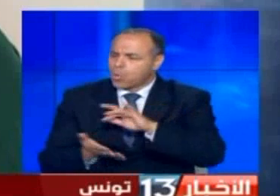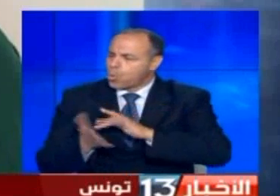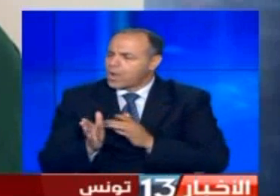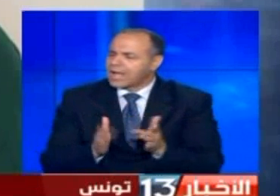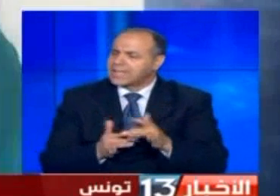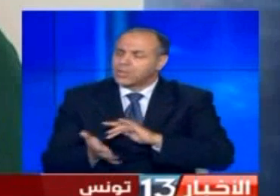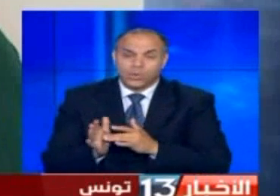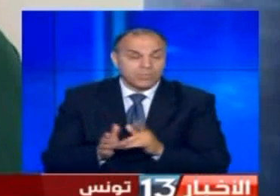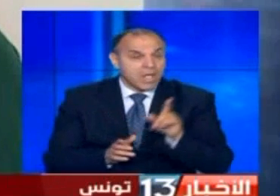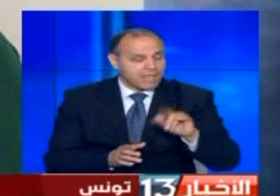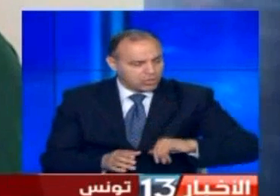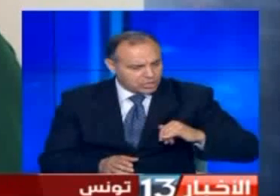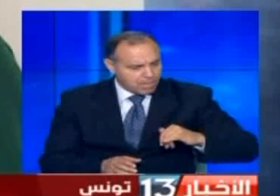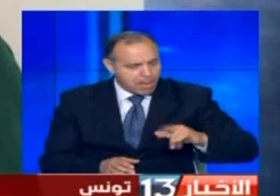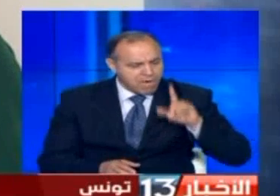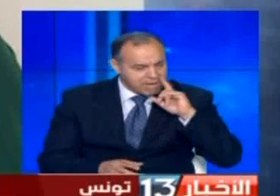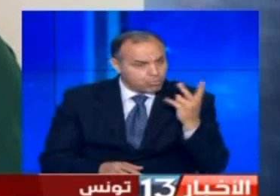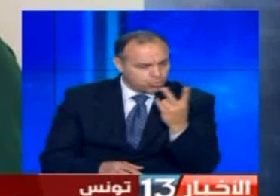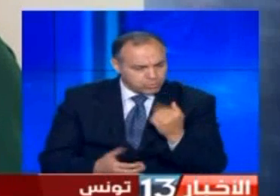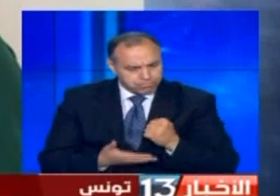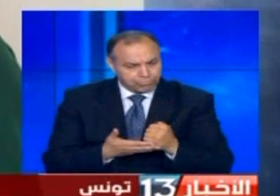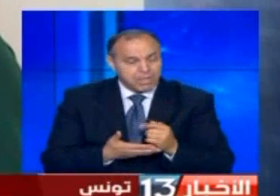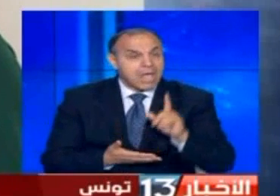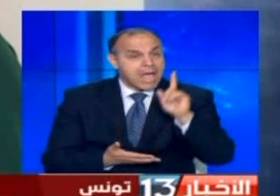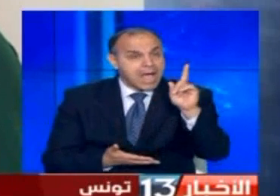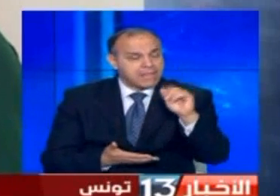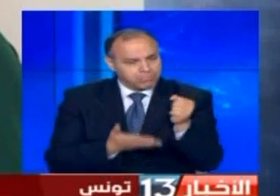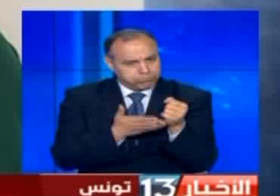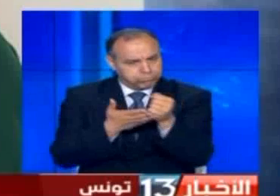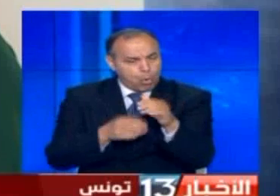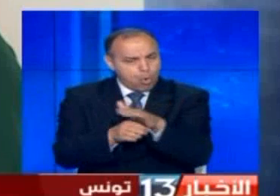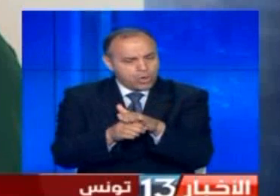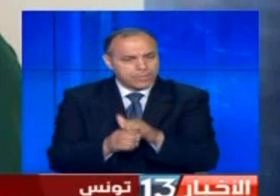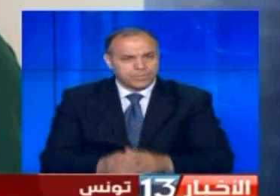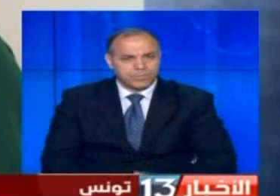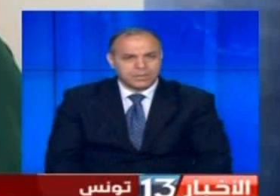القطاعات للشباب ولل المراه فتكون بذلك المسانده